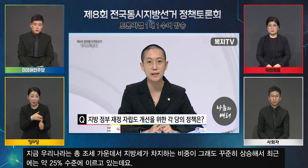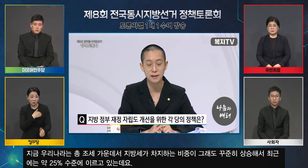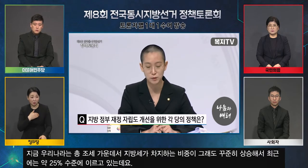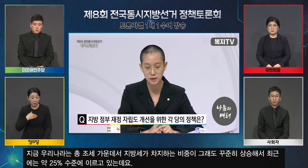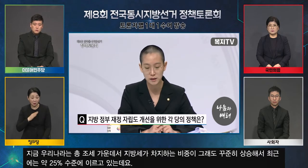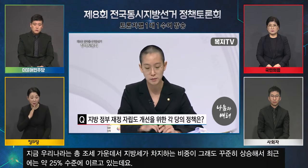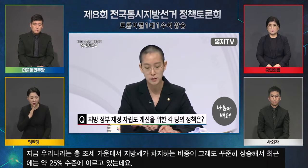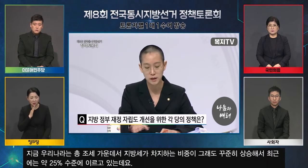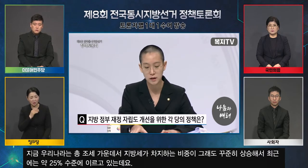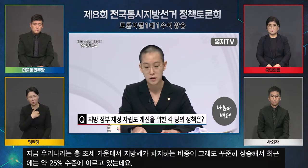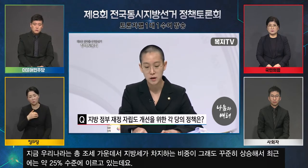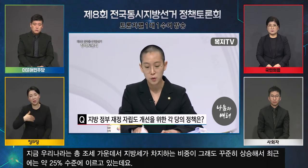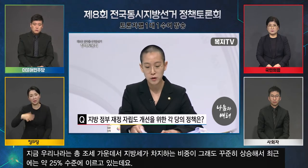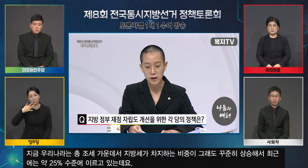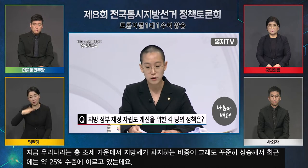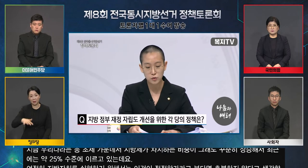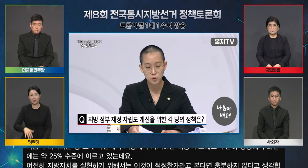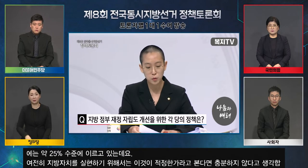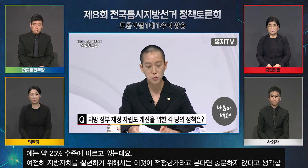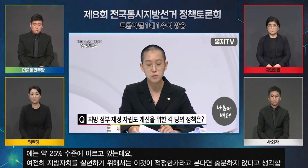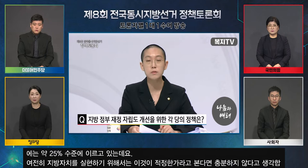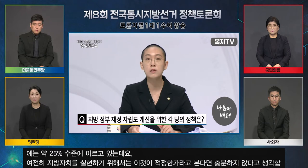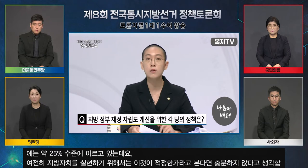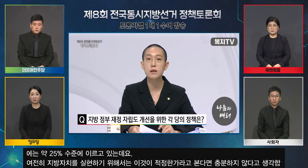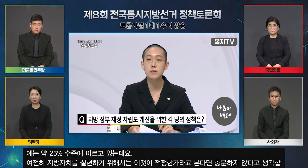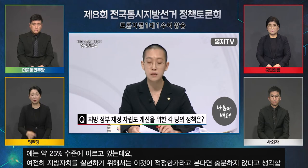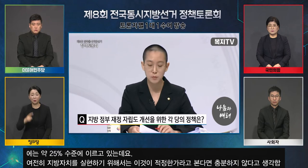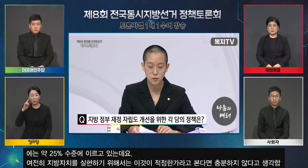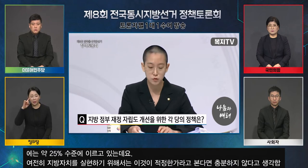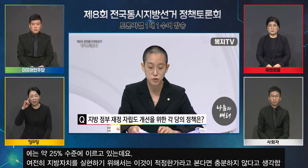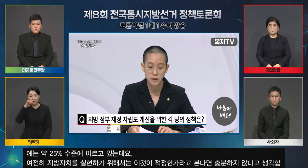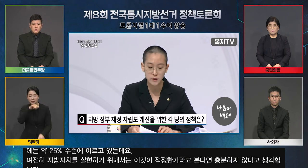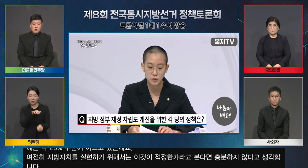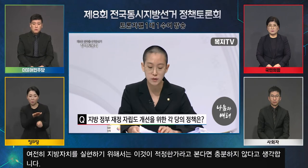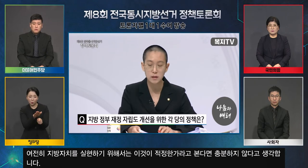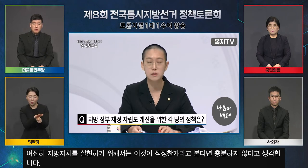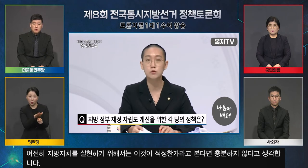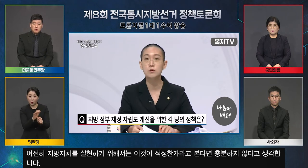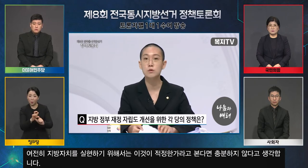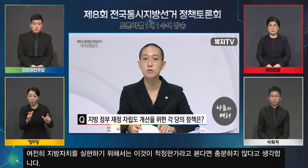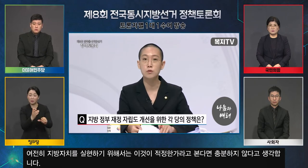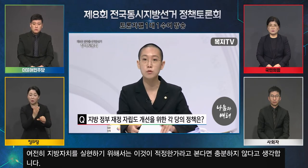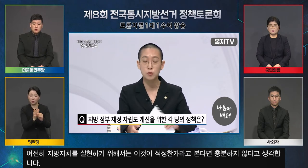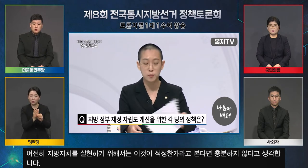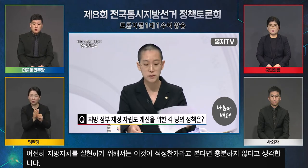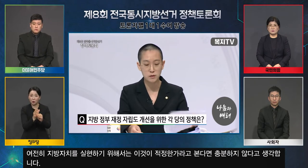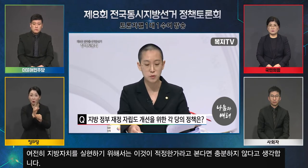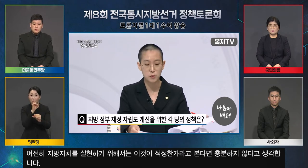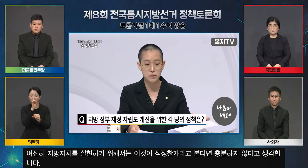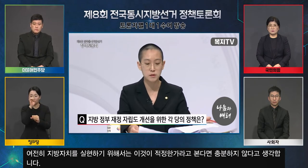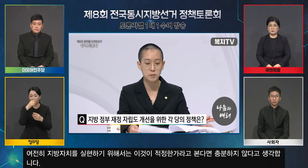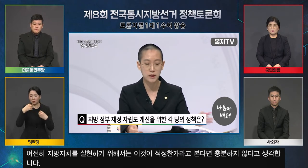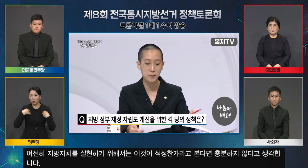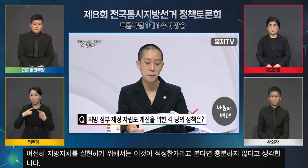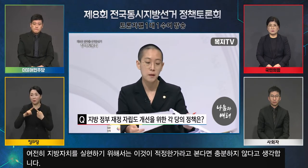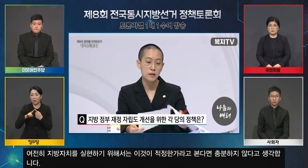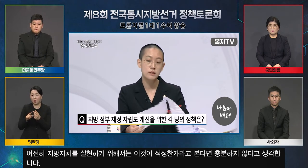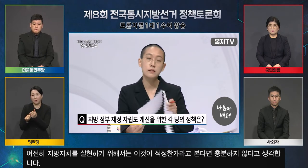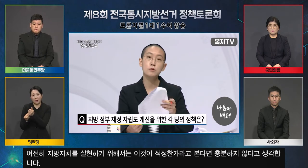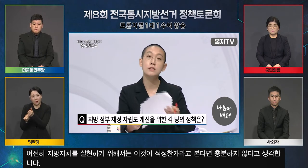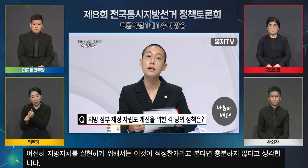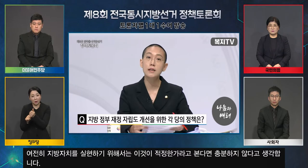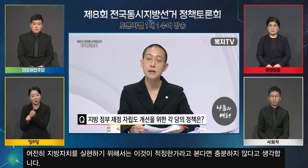충분하지 않다고 생각합니다. 오히려 각종 보조금들이 확대되면서 중앙재정에 대한 의존성은 더더욱 높아지고 있습니다.